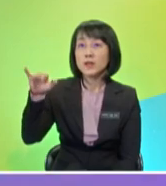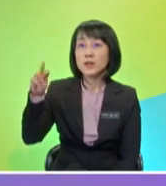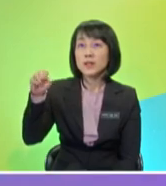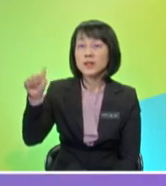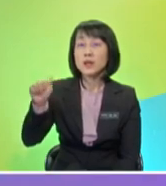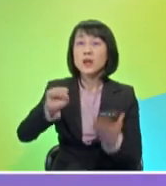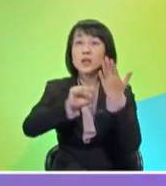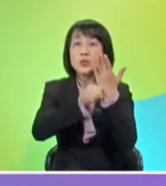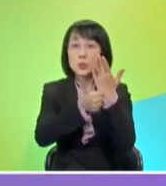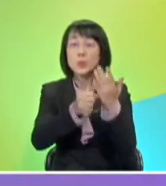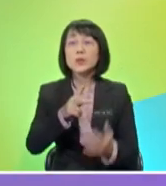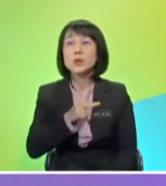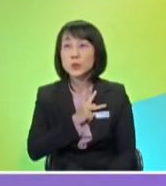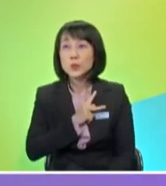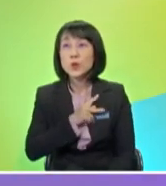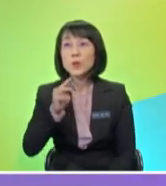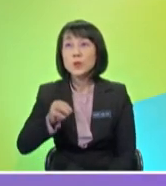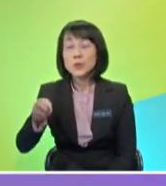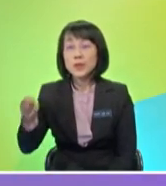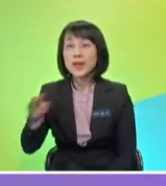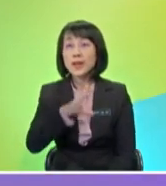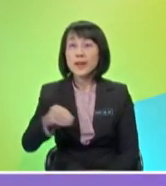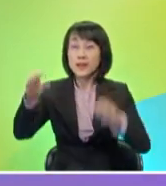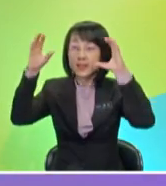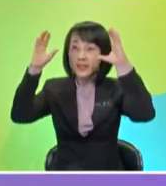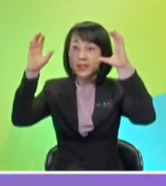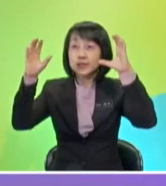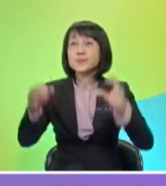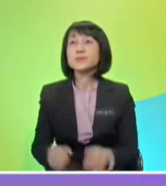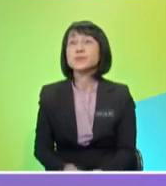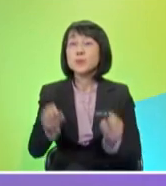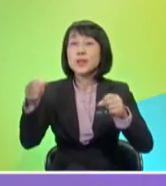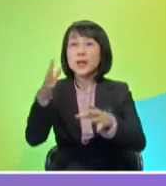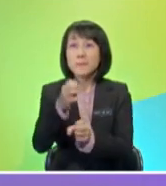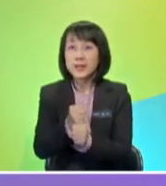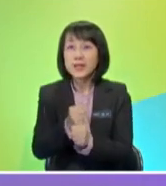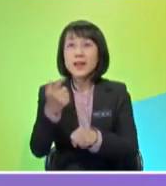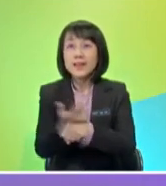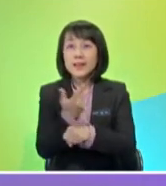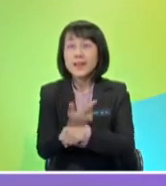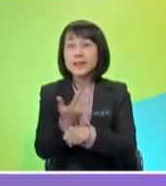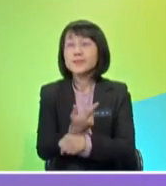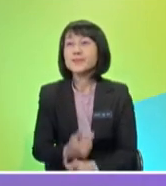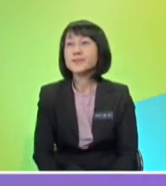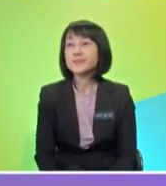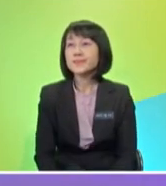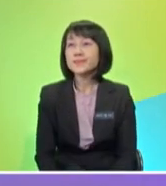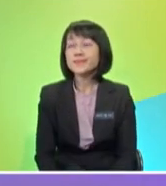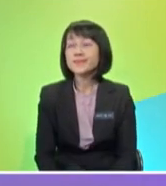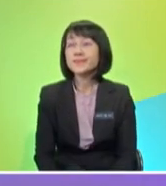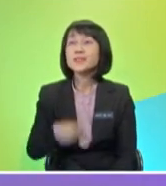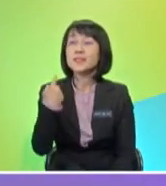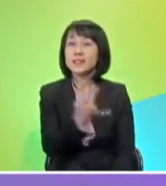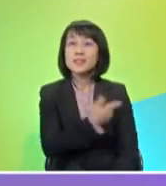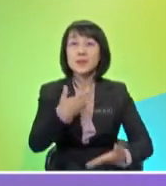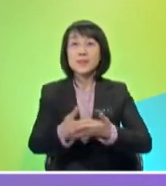rumah dan juga di Google Meet, jangan lupa buat latihan pengukuhan dan kuasai sepenuhnya dalam operasi asas tolak. Okey. Baik cikgu, kita sampai